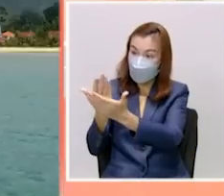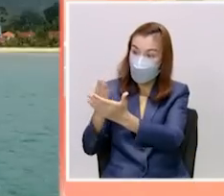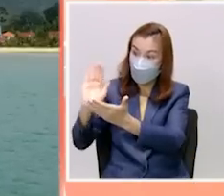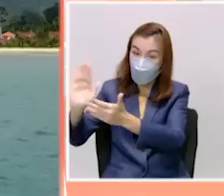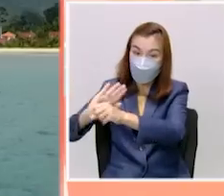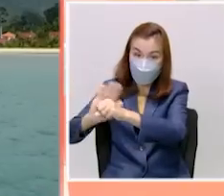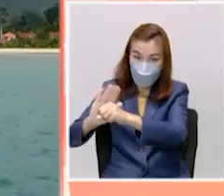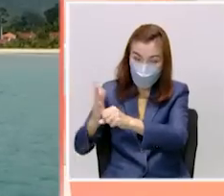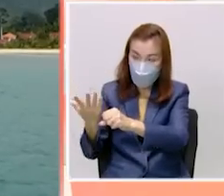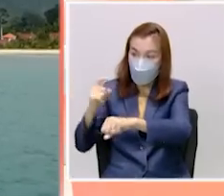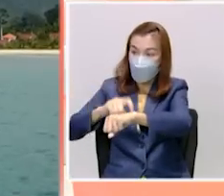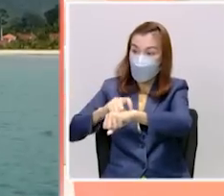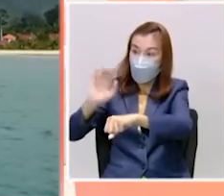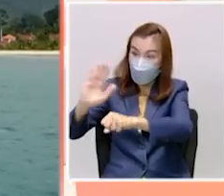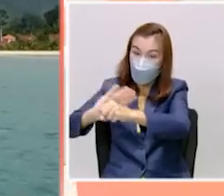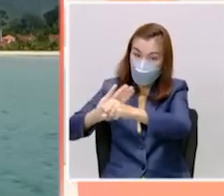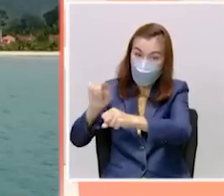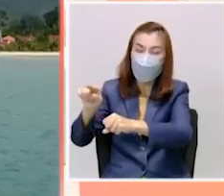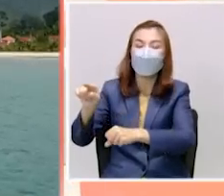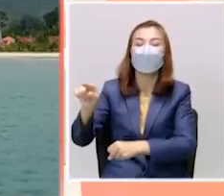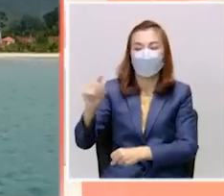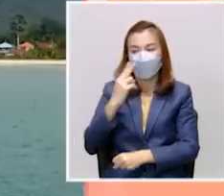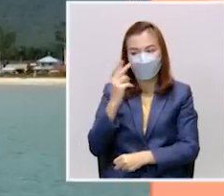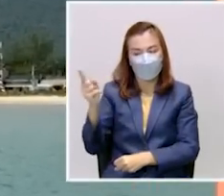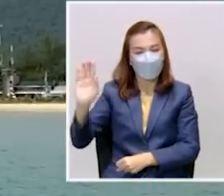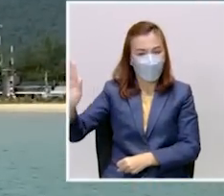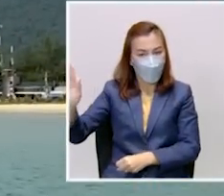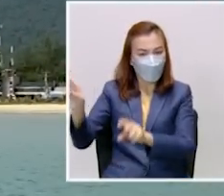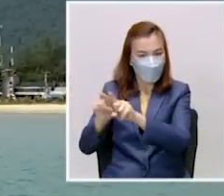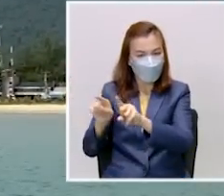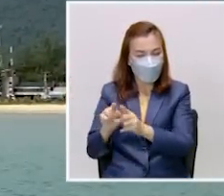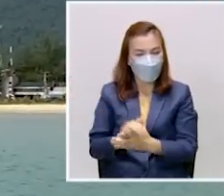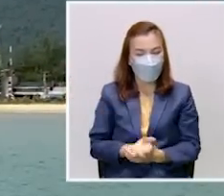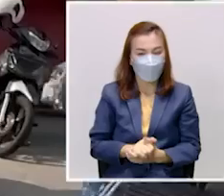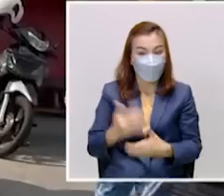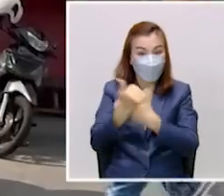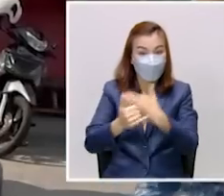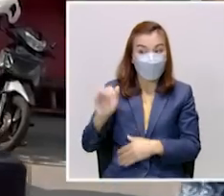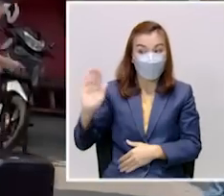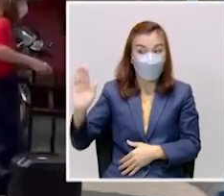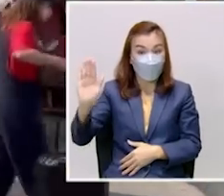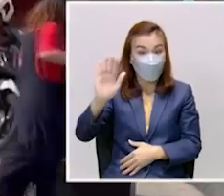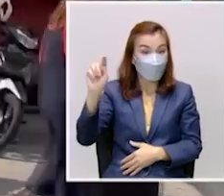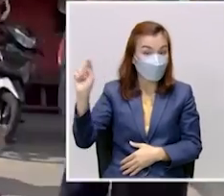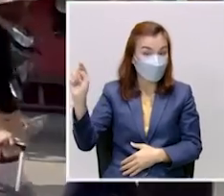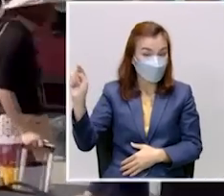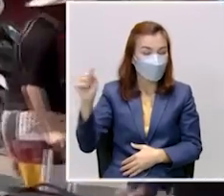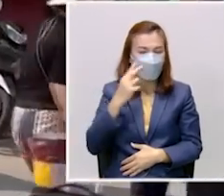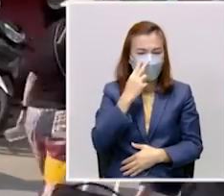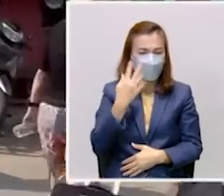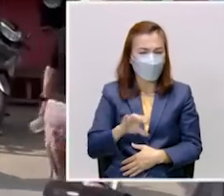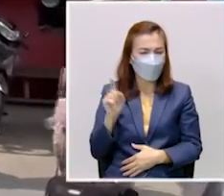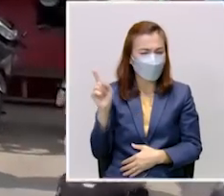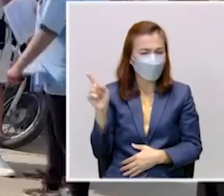องหรือเวลาของเขาหรือเปล่านะครับ ผมคิดว่าประเทศนั้นๆเนี่ยผมคิดว่าก็ส่วนมากเขา